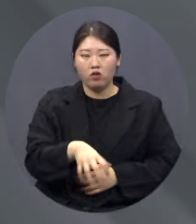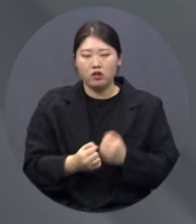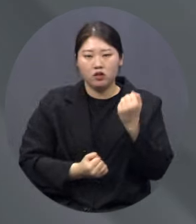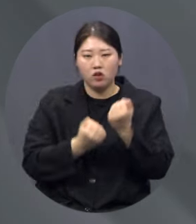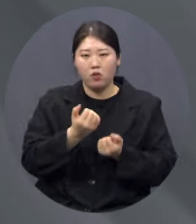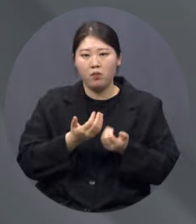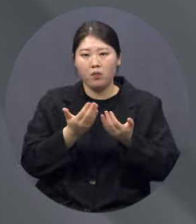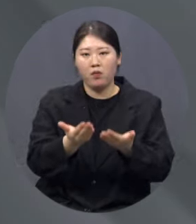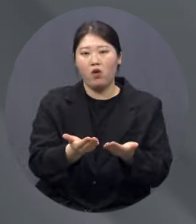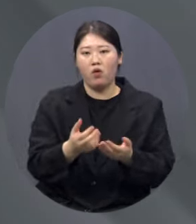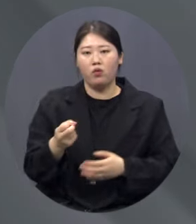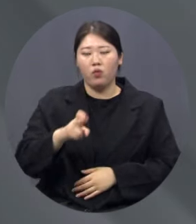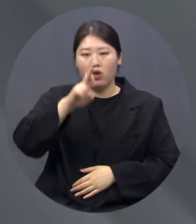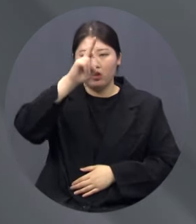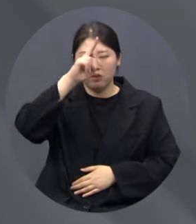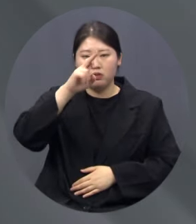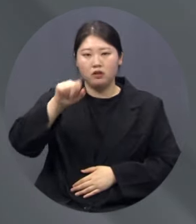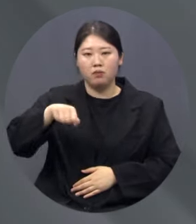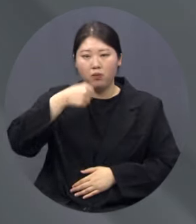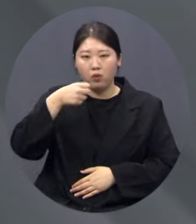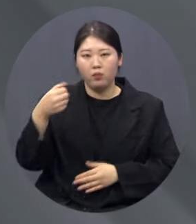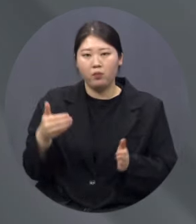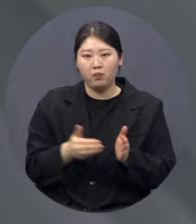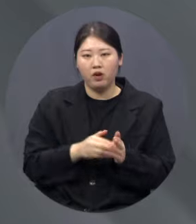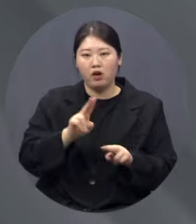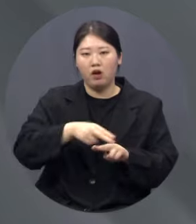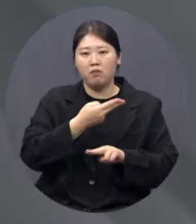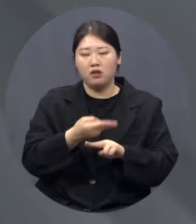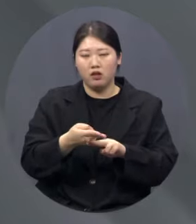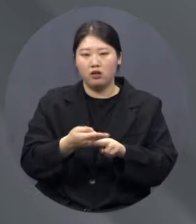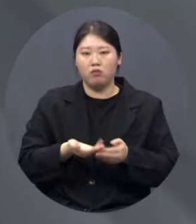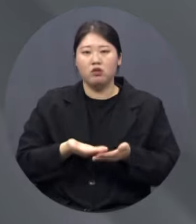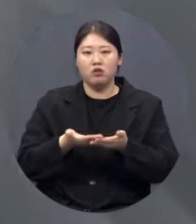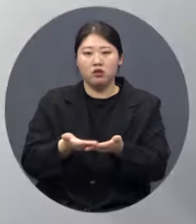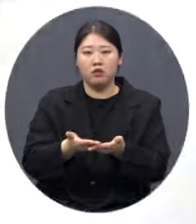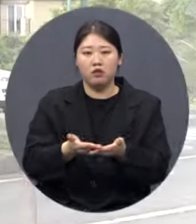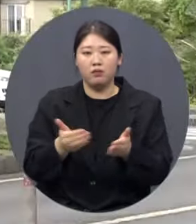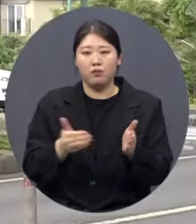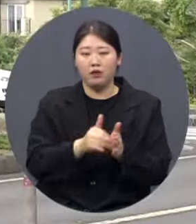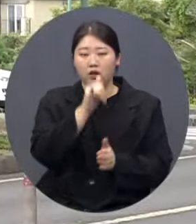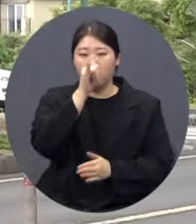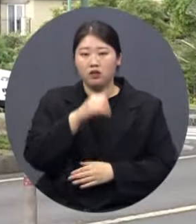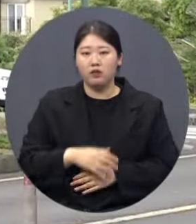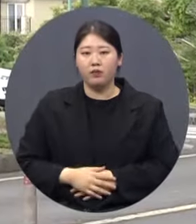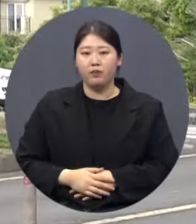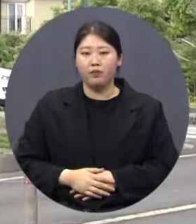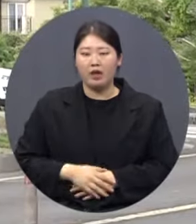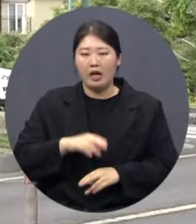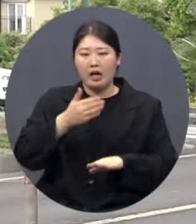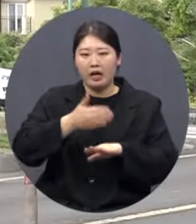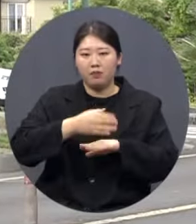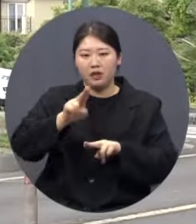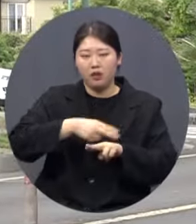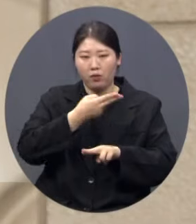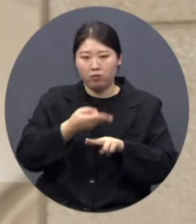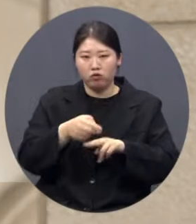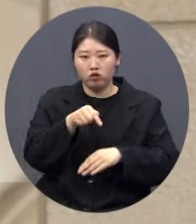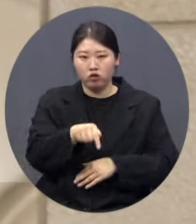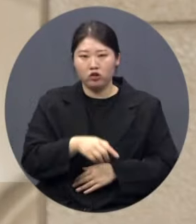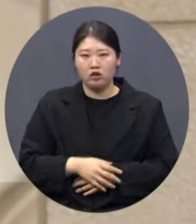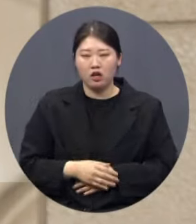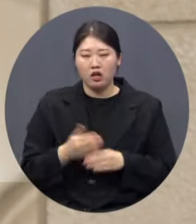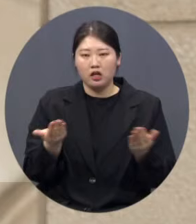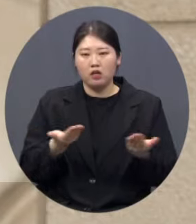점심과 감사 선물 증정으로 일정이 끝나는 것으로 되어 있습니다 감사 선물은 리조트 안에 있는 영업이